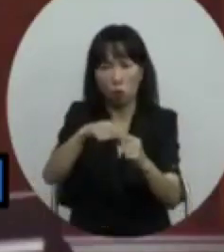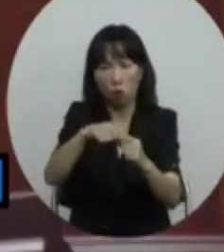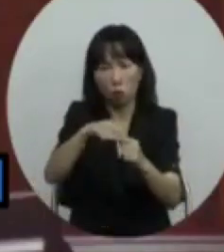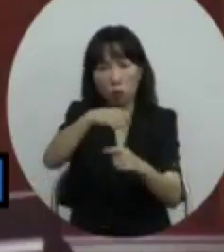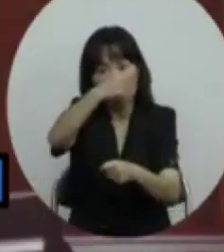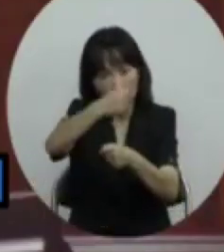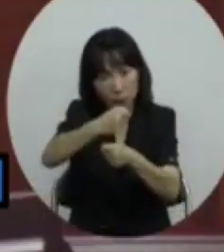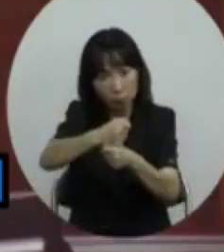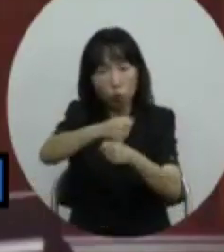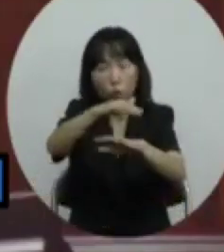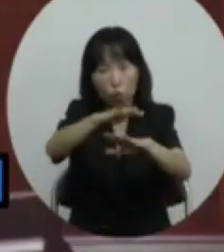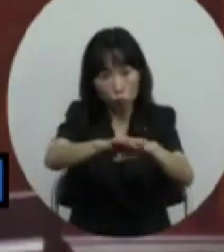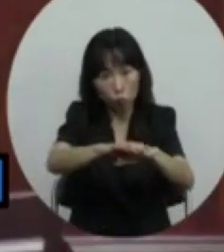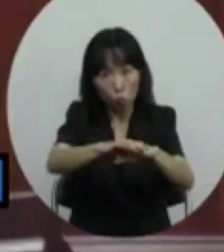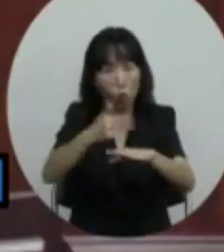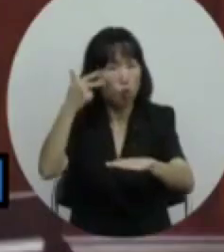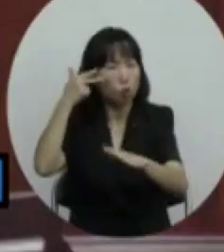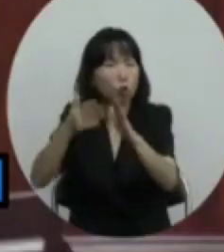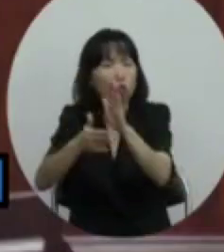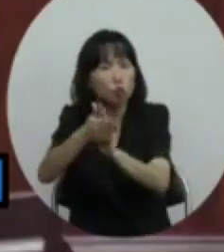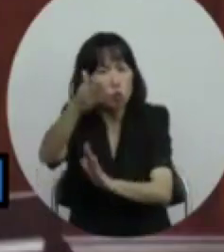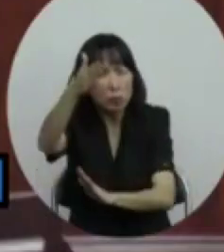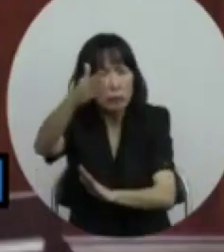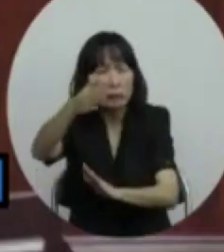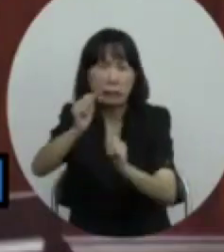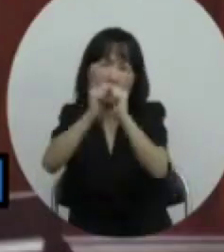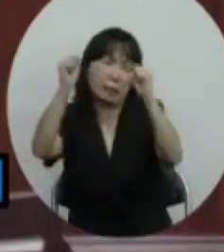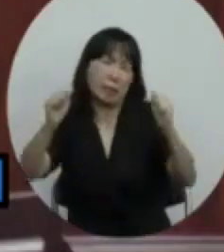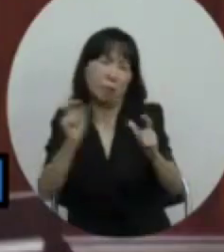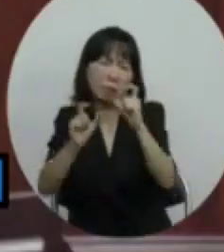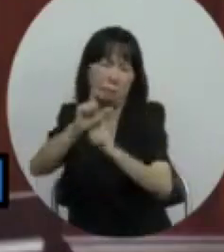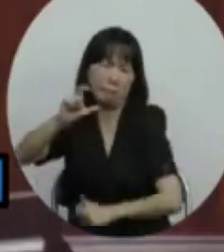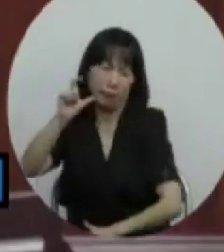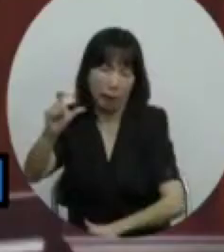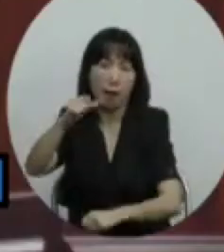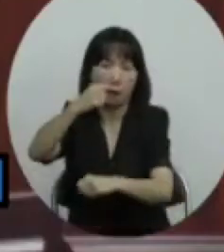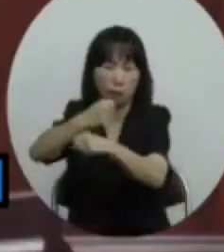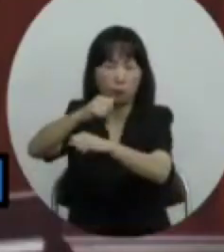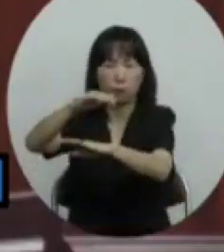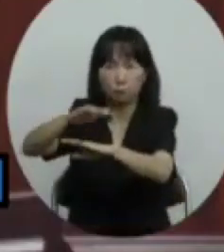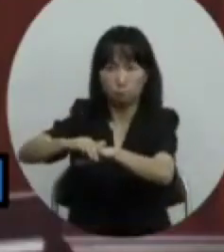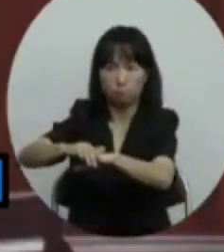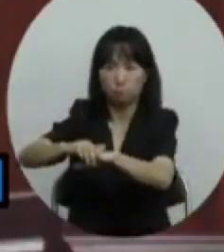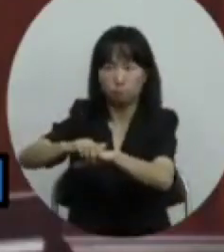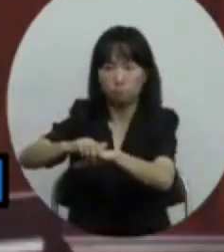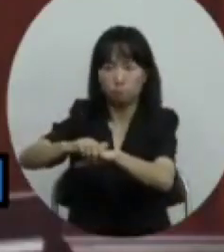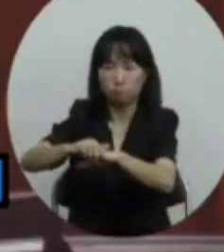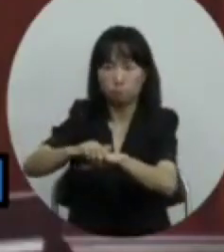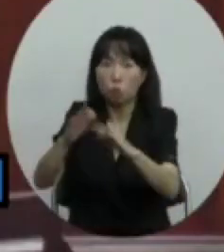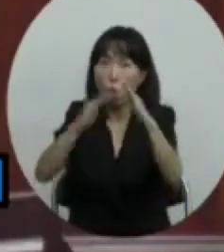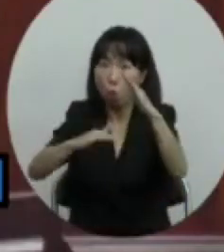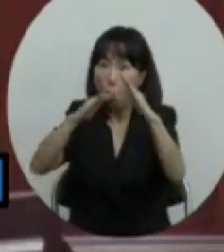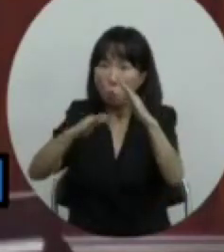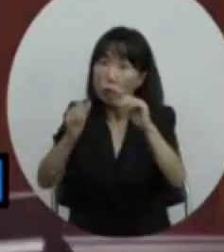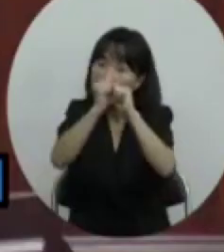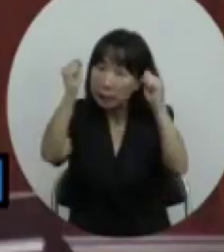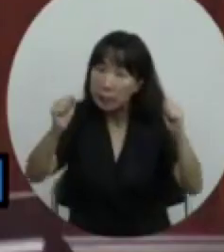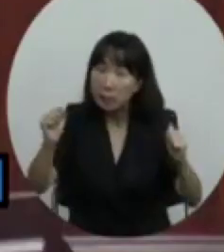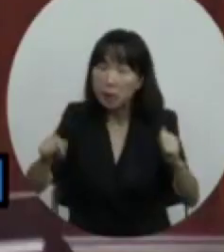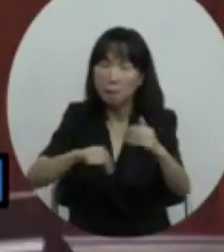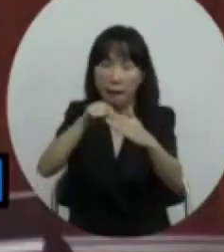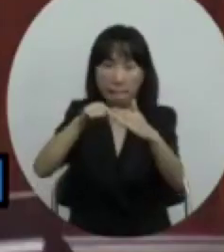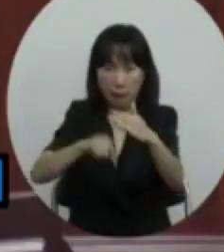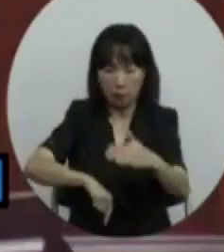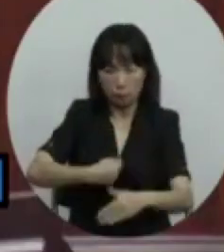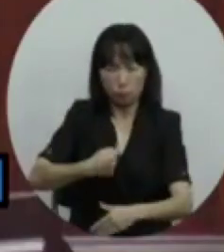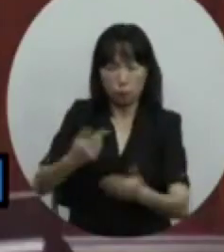발전의 기틀과 체제를 더욱 공고히 할 것입니다. 공무원이 시스템적으로 스스로 일 잘하는